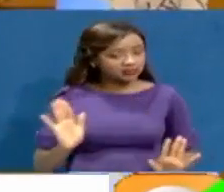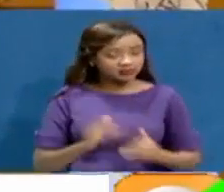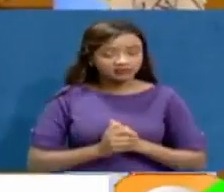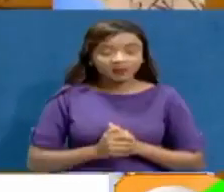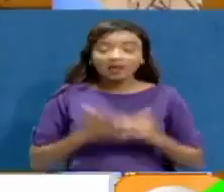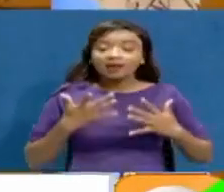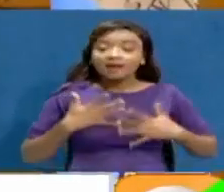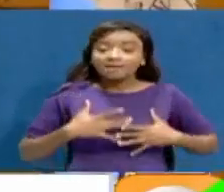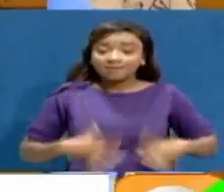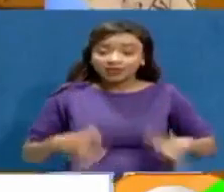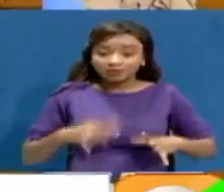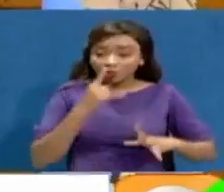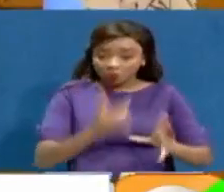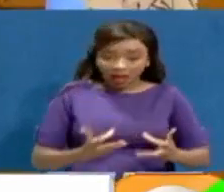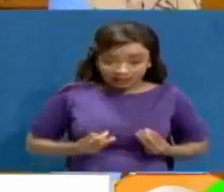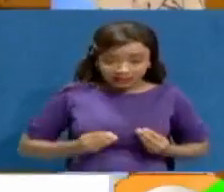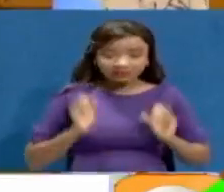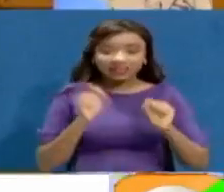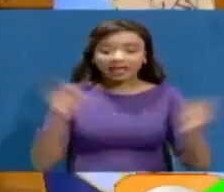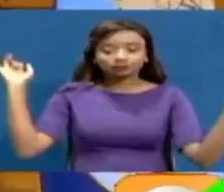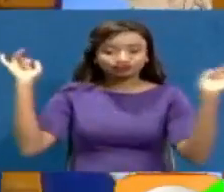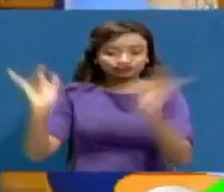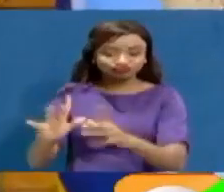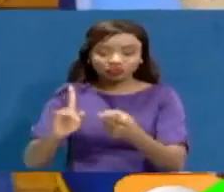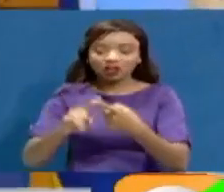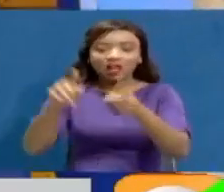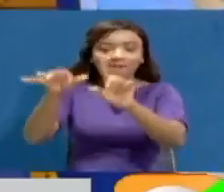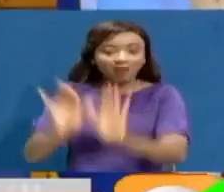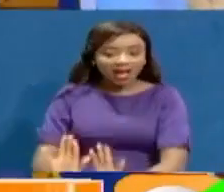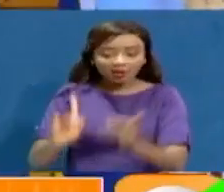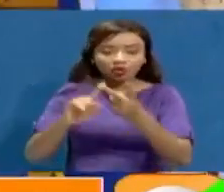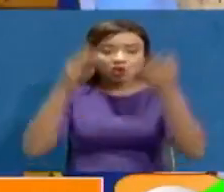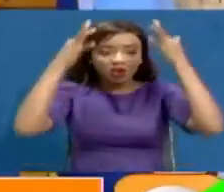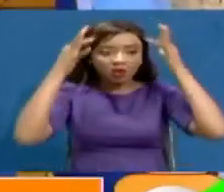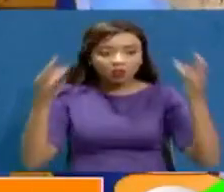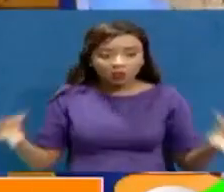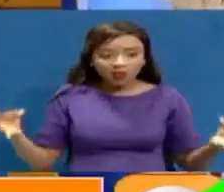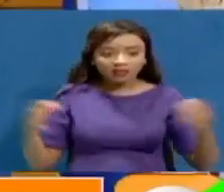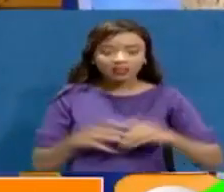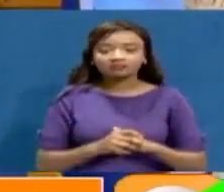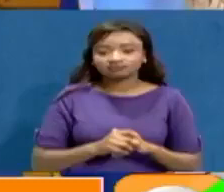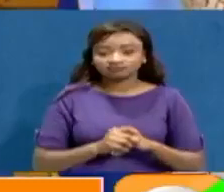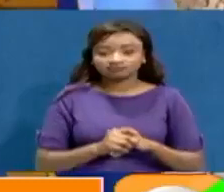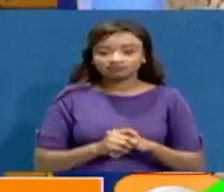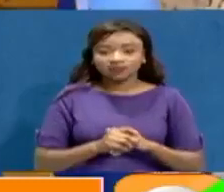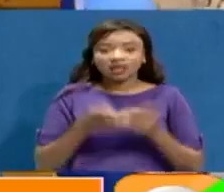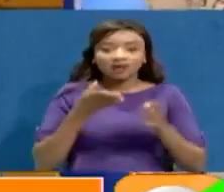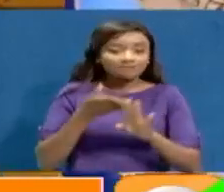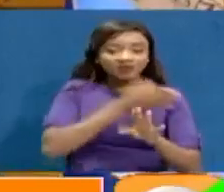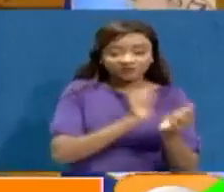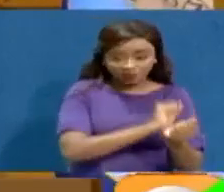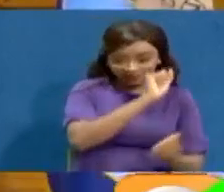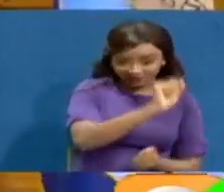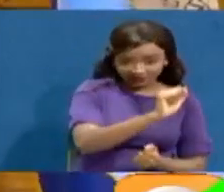persons permitted to attend funerals and weddings